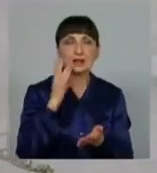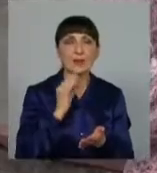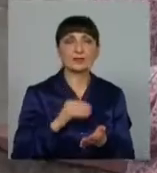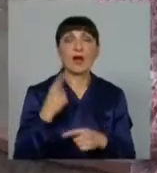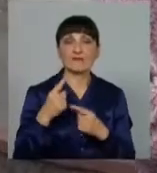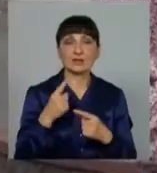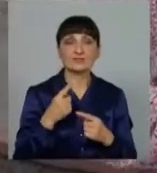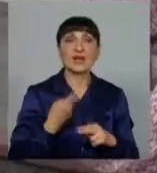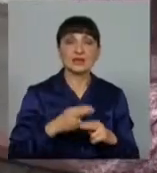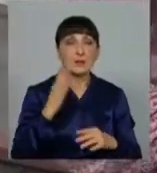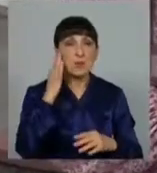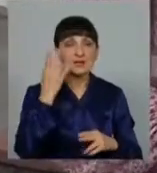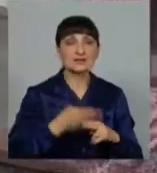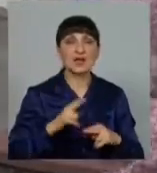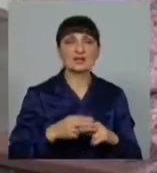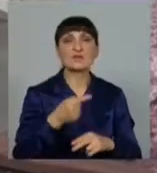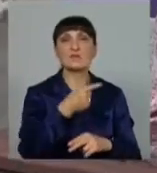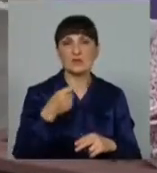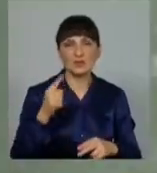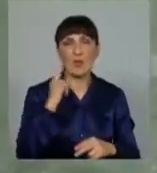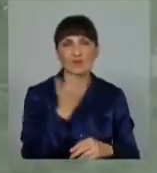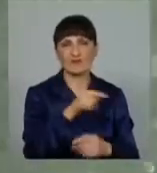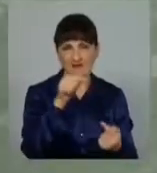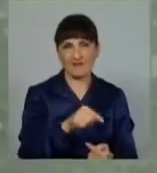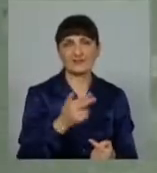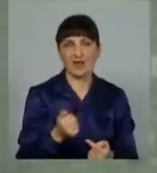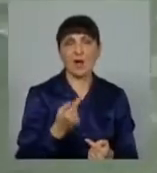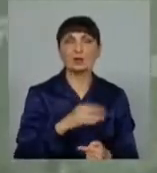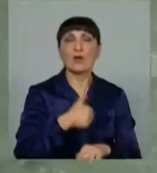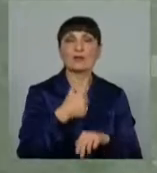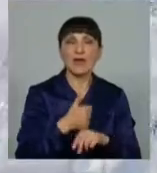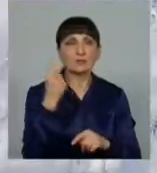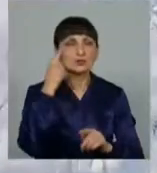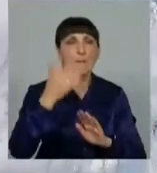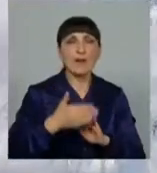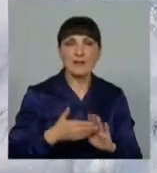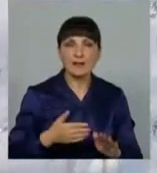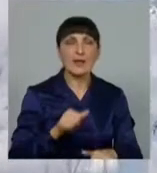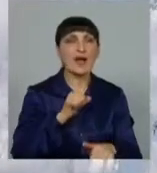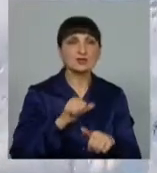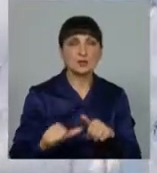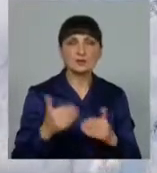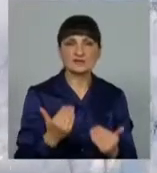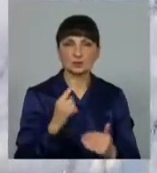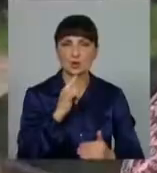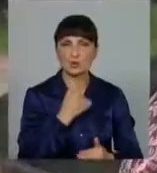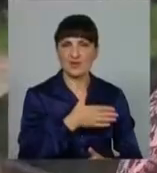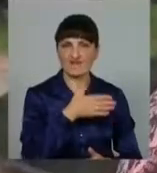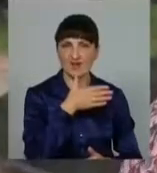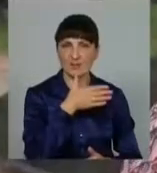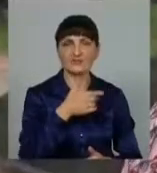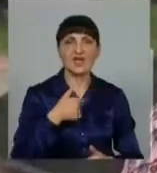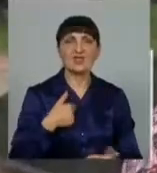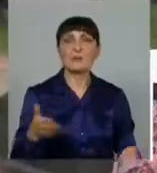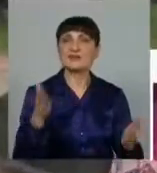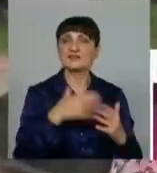уверена, такие мысли – это минусы молодости. Главное вовремя проявить сознательность, особенно в такое сложное время. Я